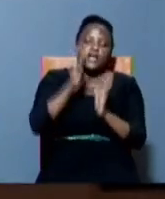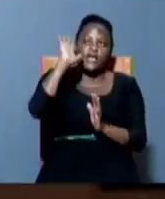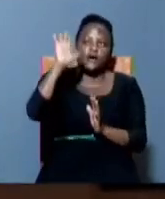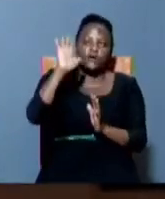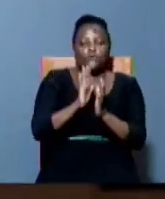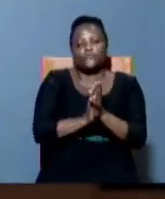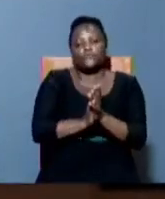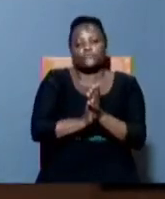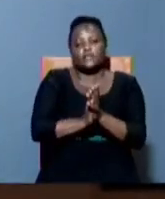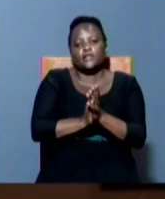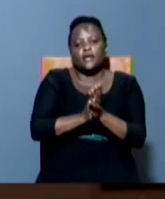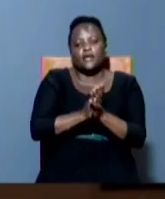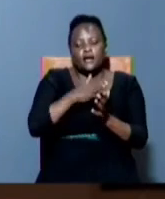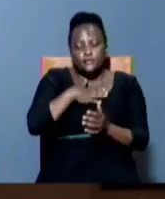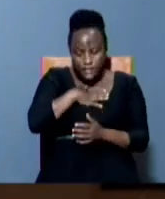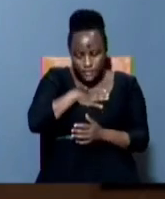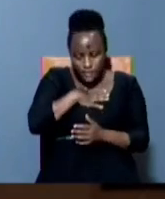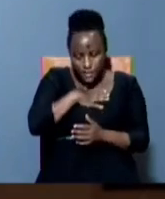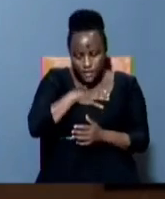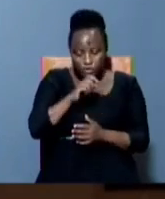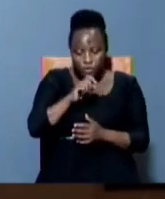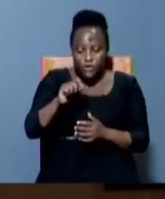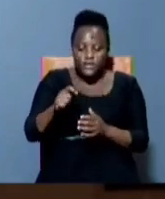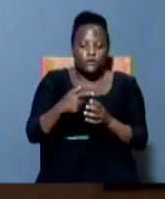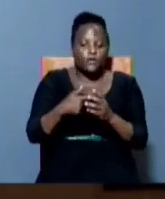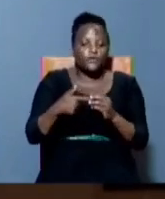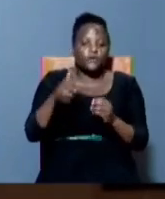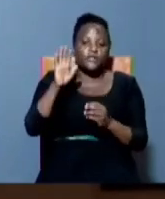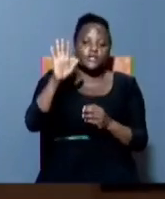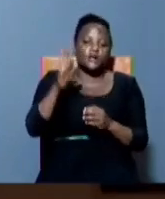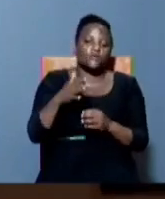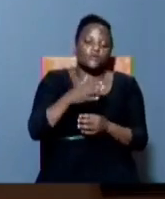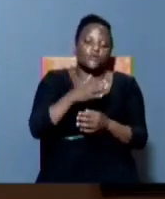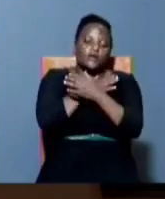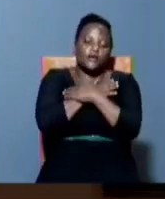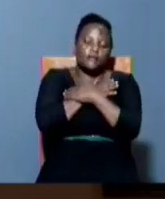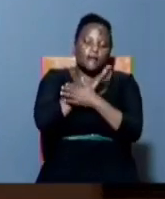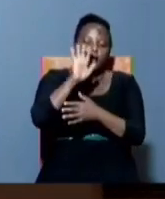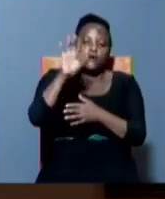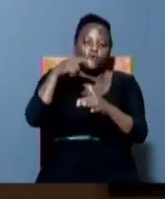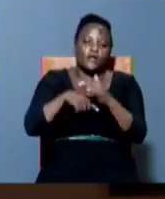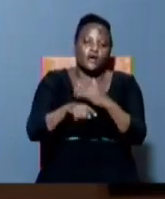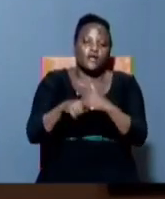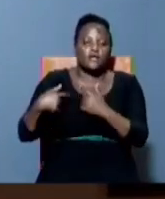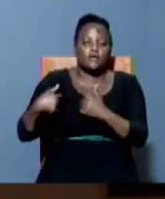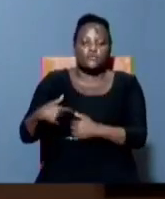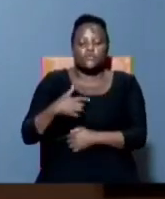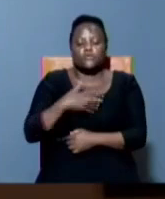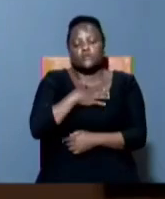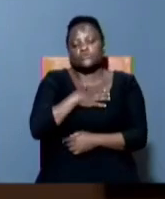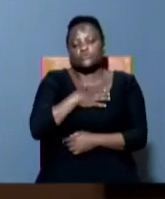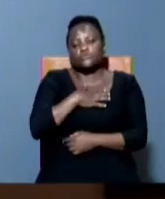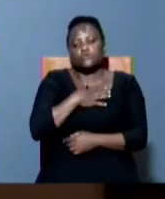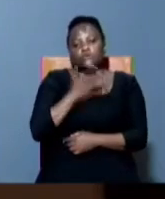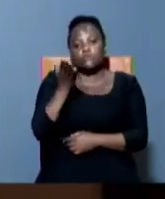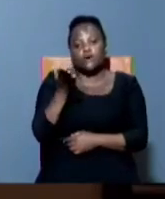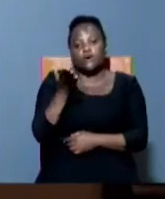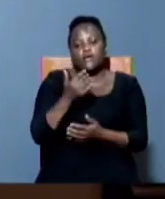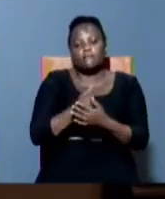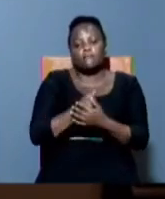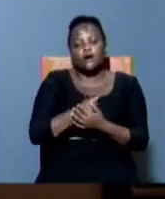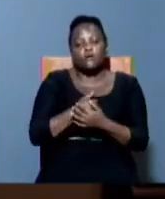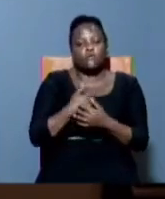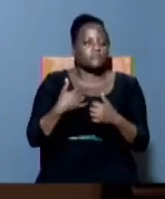kwa kuandika kwa kidole chako neema yako ndani ya mioyo yetu. Hata wale ambao wamesita lakini